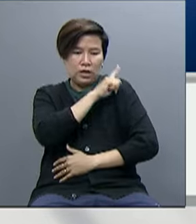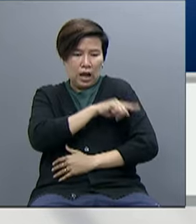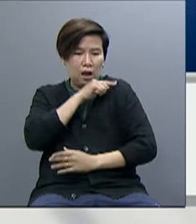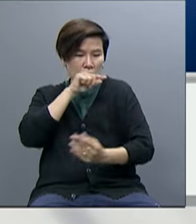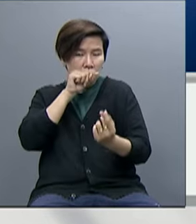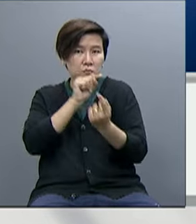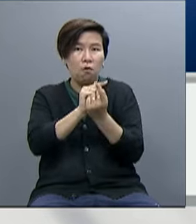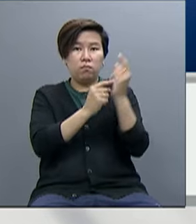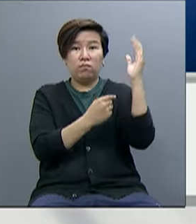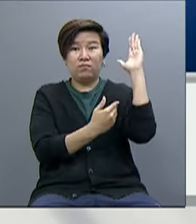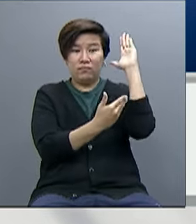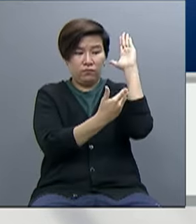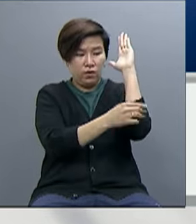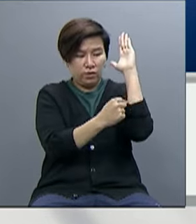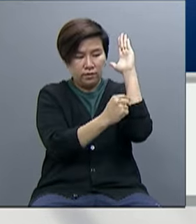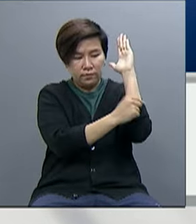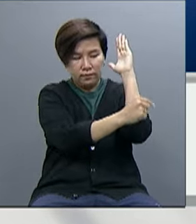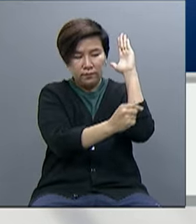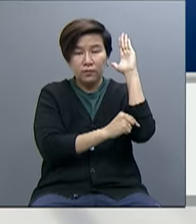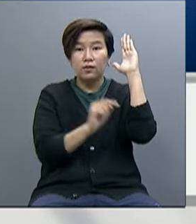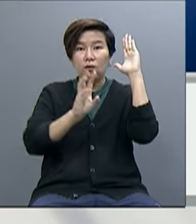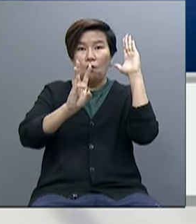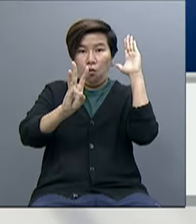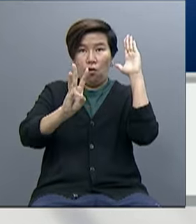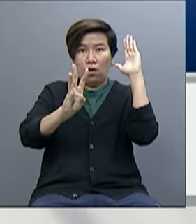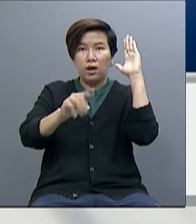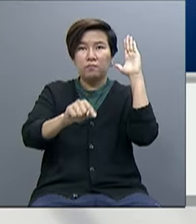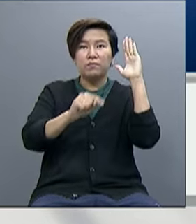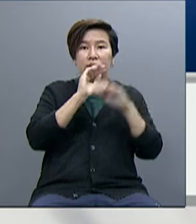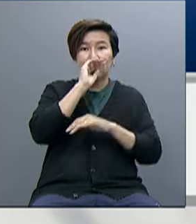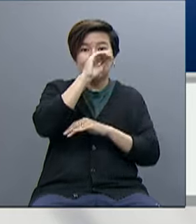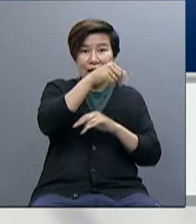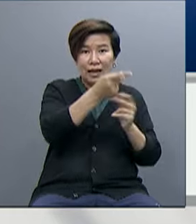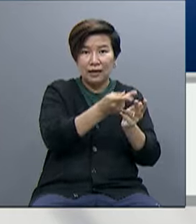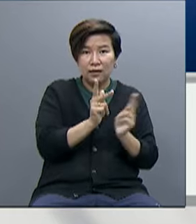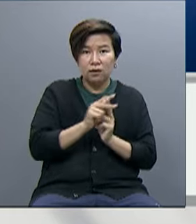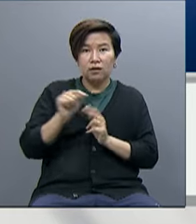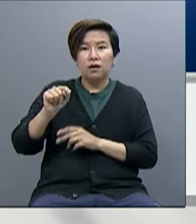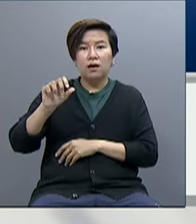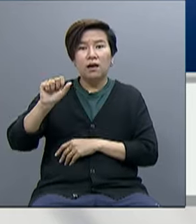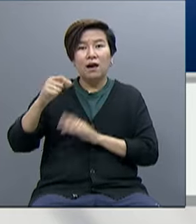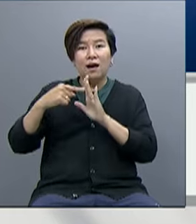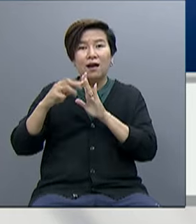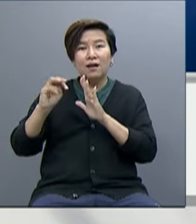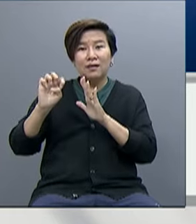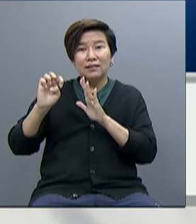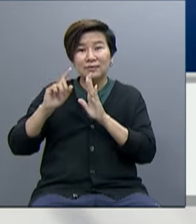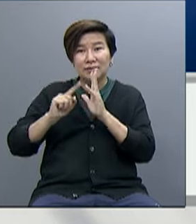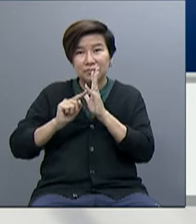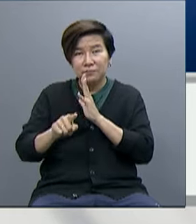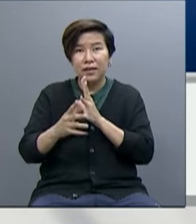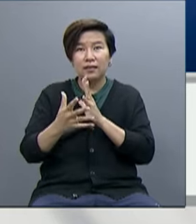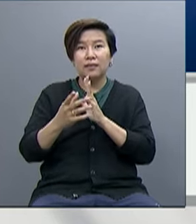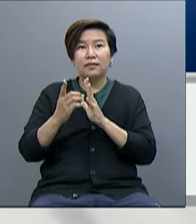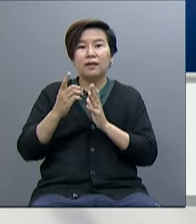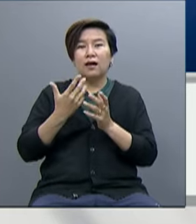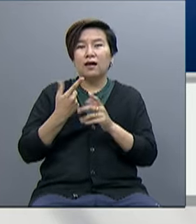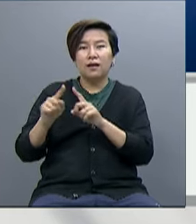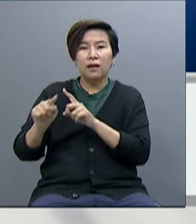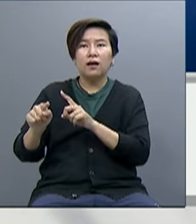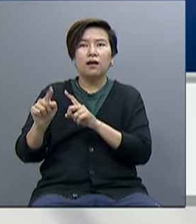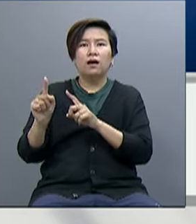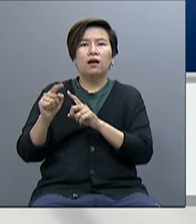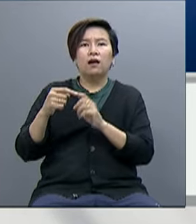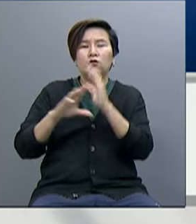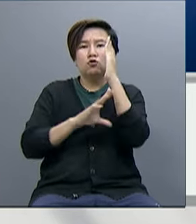อาวไทย 6แห่งด้วยกันนะคะทั้งที่หมู่เกาะช้างที่เกาะเสม็ดเขา 3ร้ยอดที่หาดวรรณกรหมู่